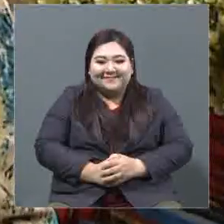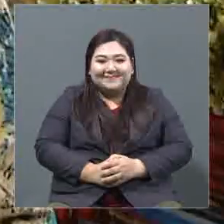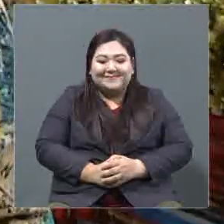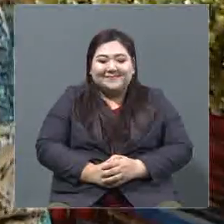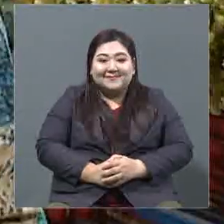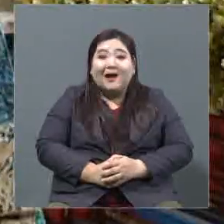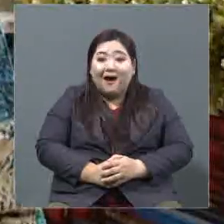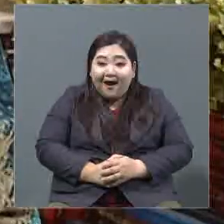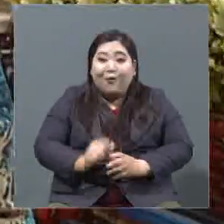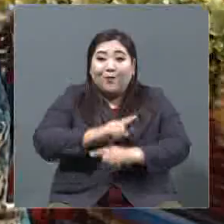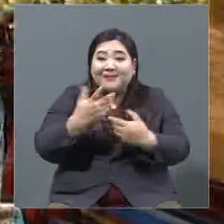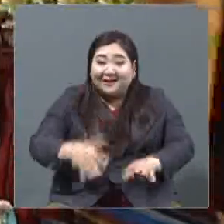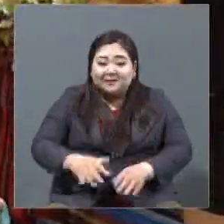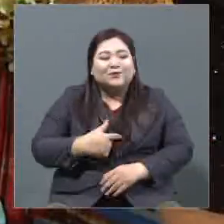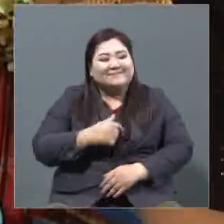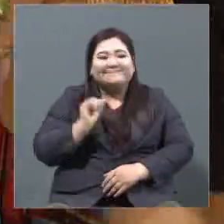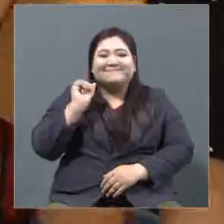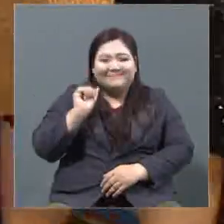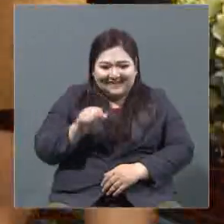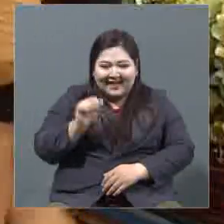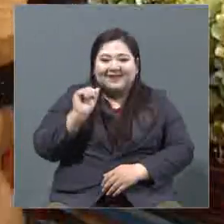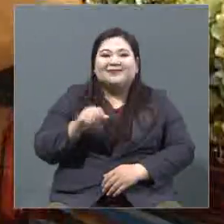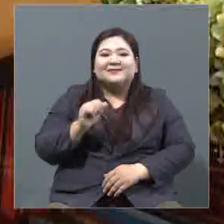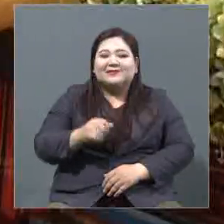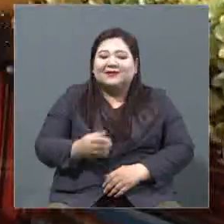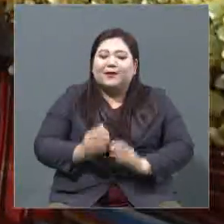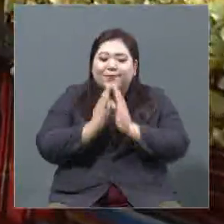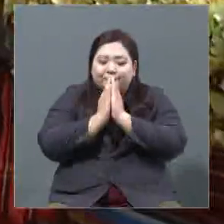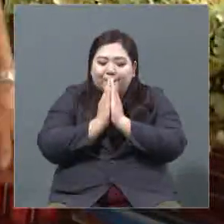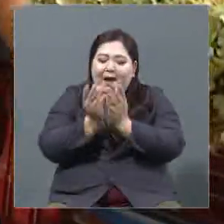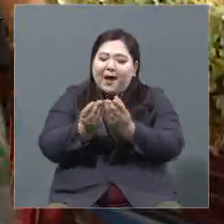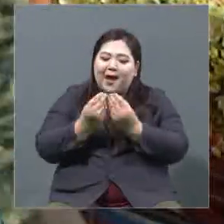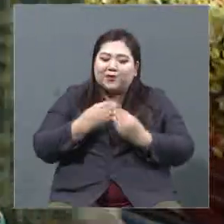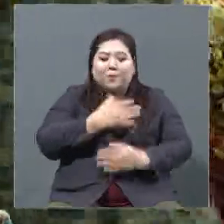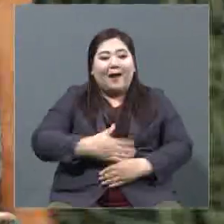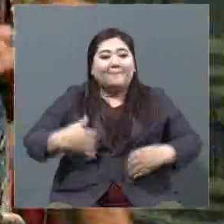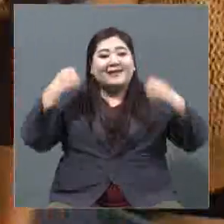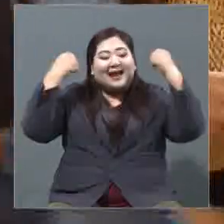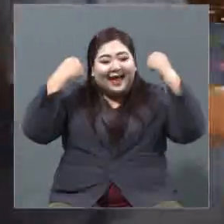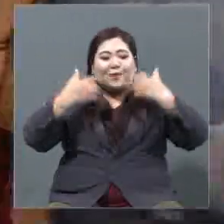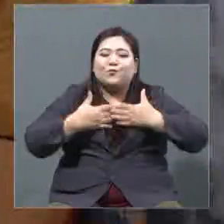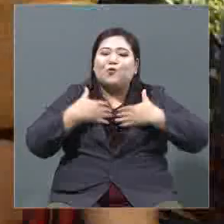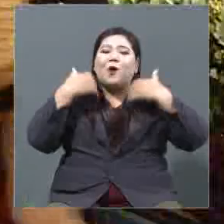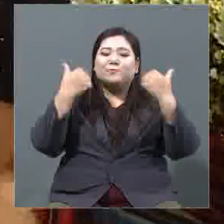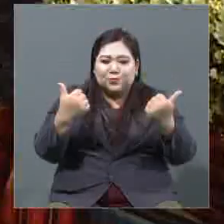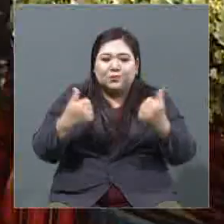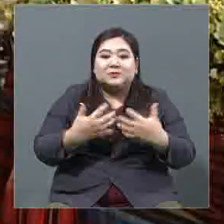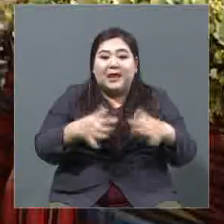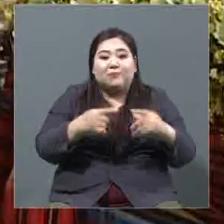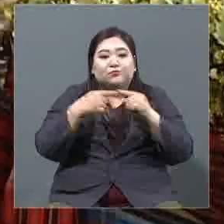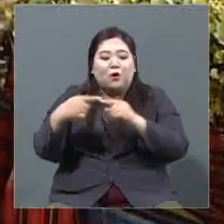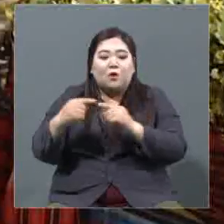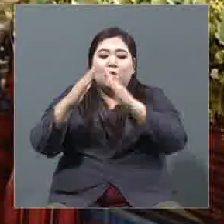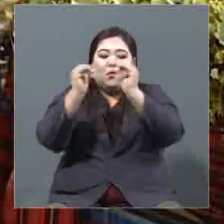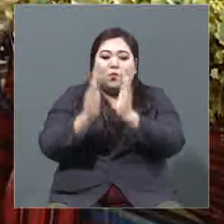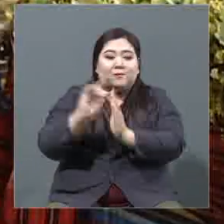งกับวันเกิด ใช่ค่ะขอความอยู่ดีมีสุขค่ะสุขภาพแข็งแรงค่ะจะไปวัดพระแก้วไปวัดอรุ